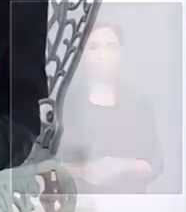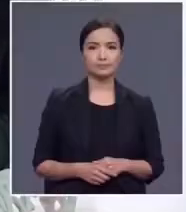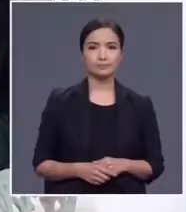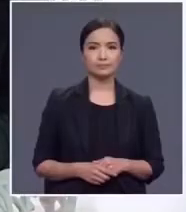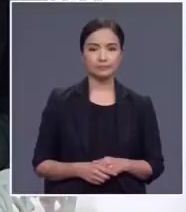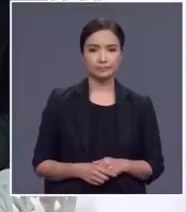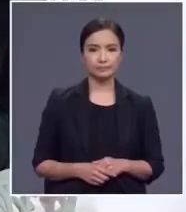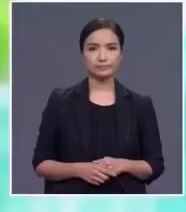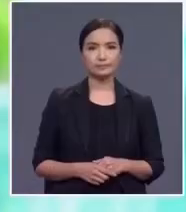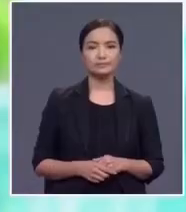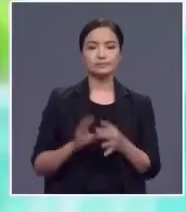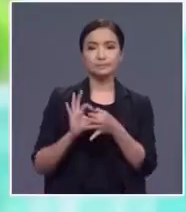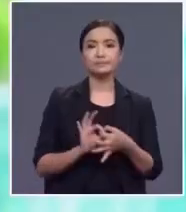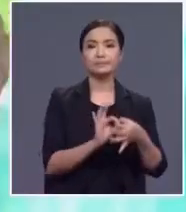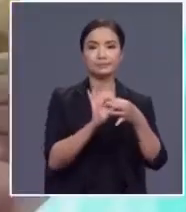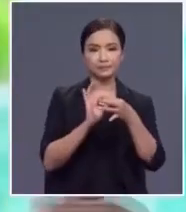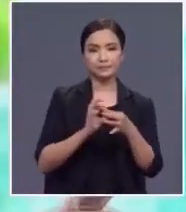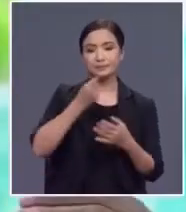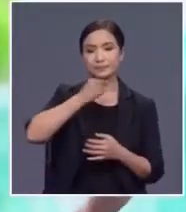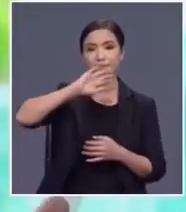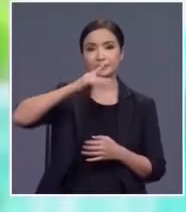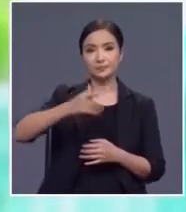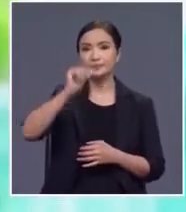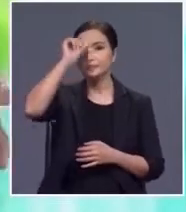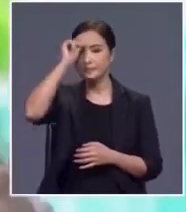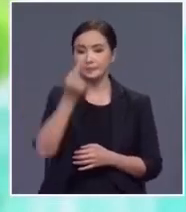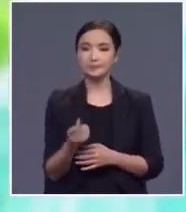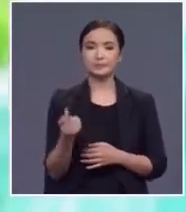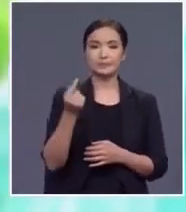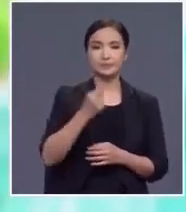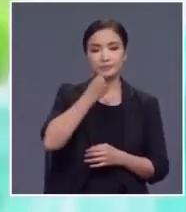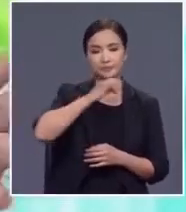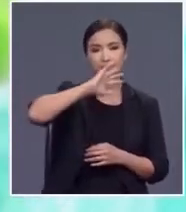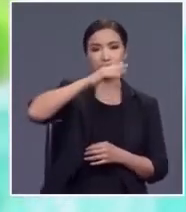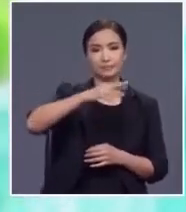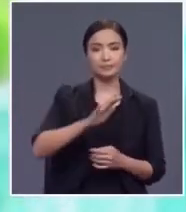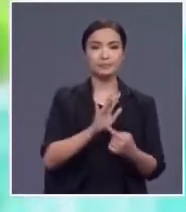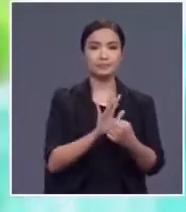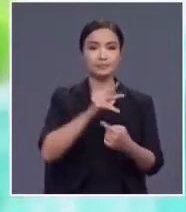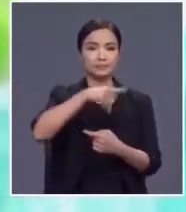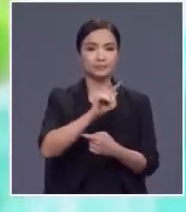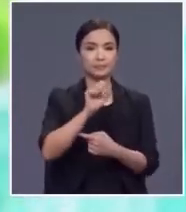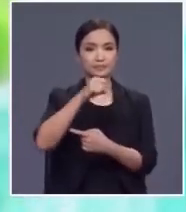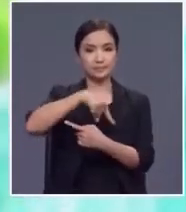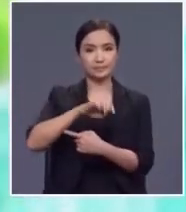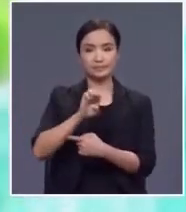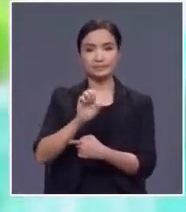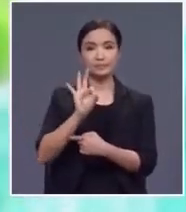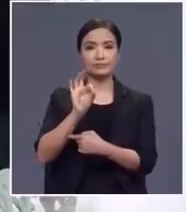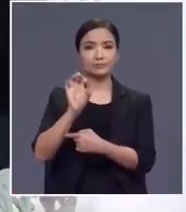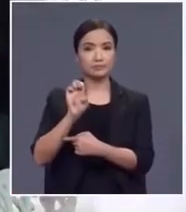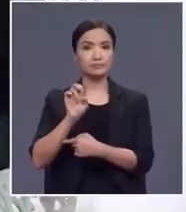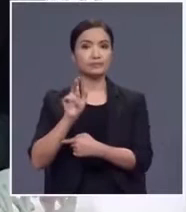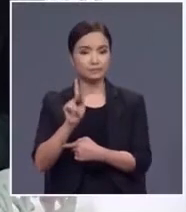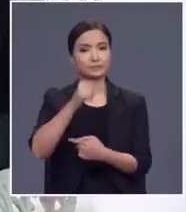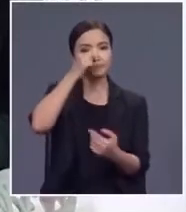ทรอินเดียมายังมหาสมุทรแปซิฟิกเรากลายเป็นศูนย์กลางเป็นเมนใหญ่แรกของประเทศไทย ครับ ผมเชื่อ